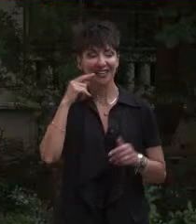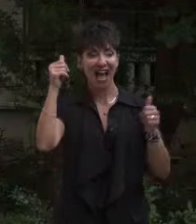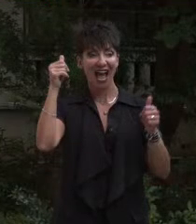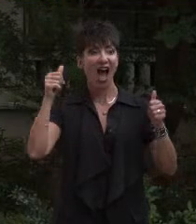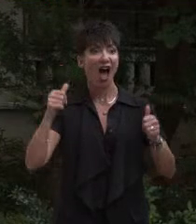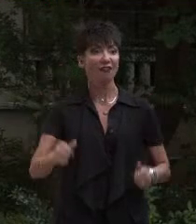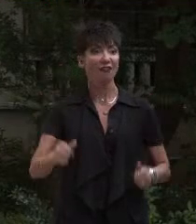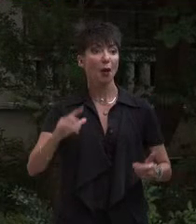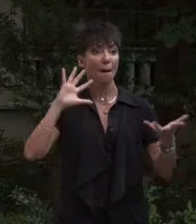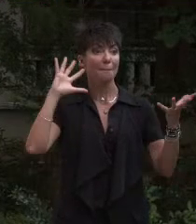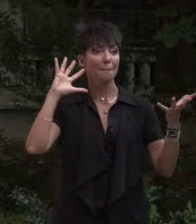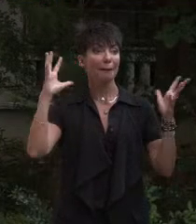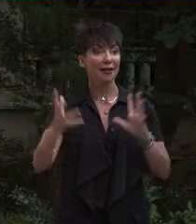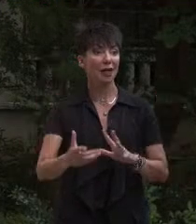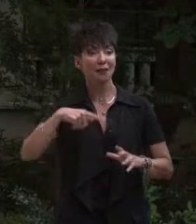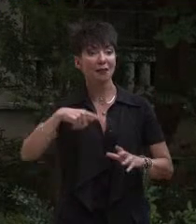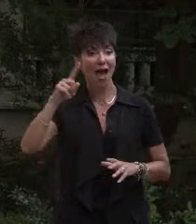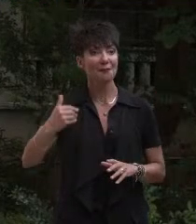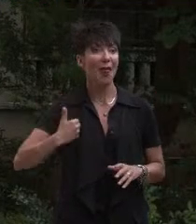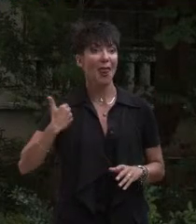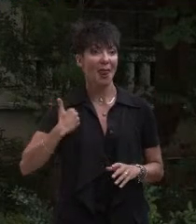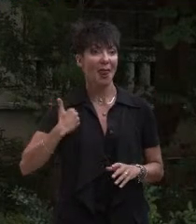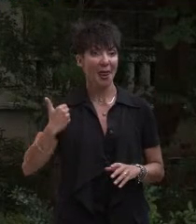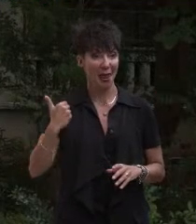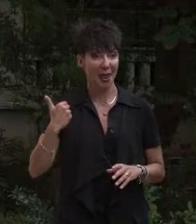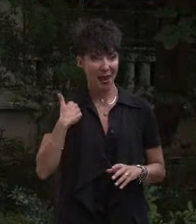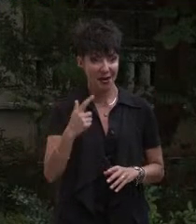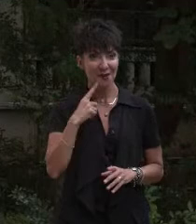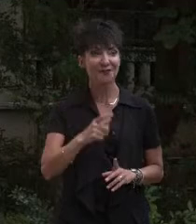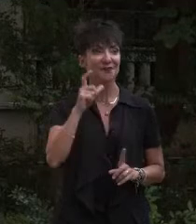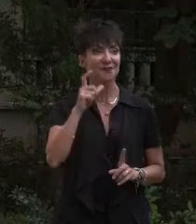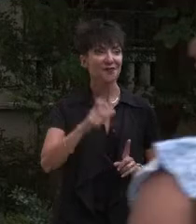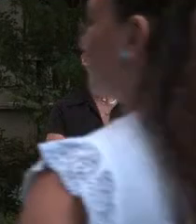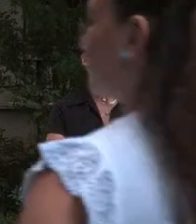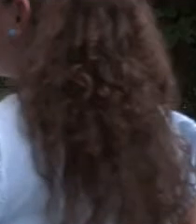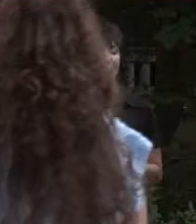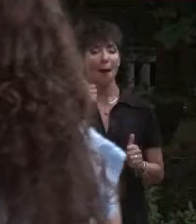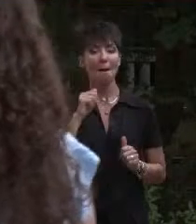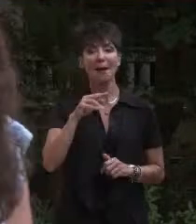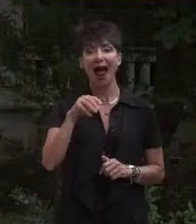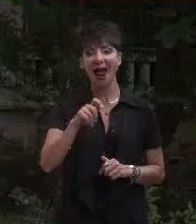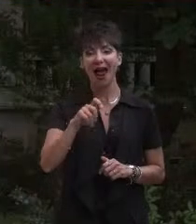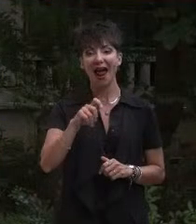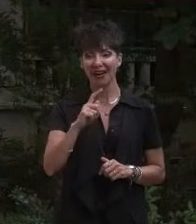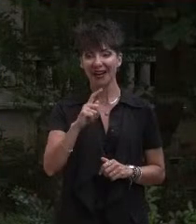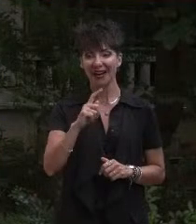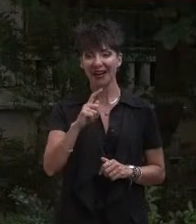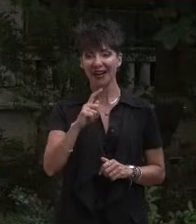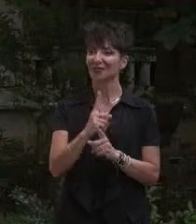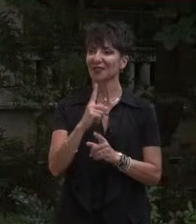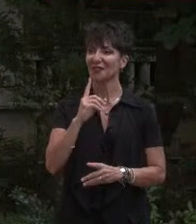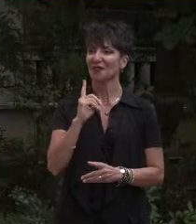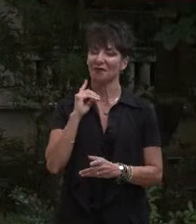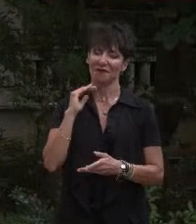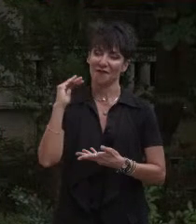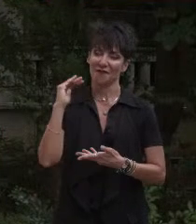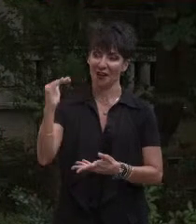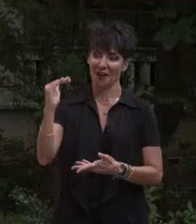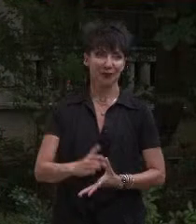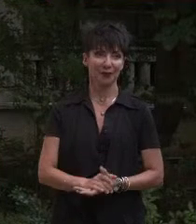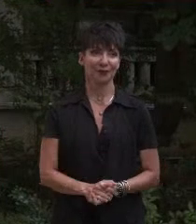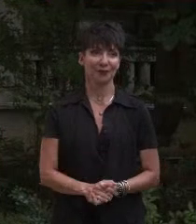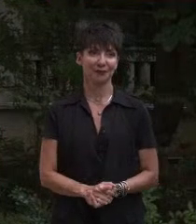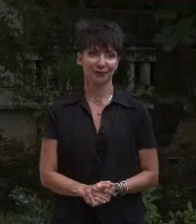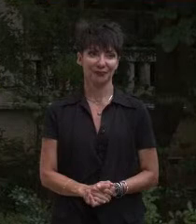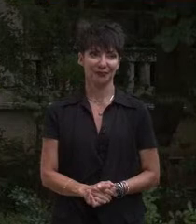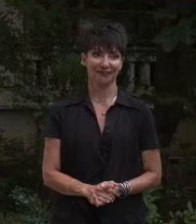για την Παγκόσμια ημέρα νέων. Καλούμε την κυρία Σταμάτη Μαρίνα να παραδώσει τον έπαινο για το ειδικό βραβείο.